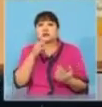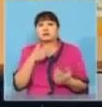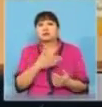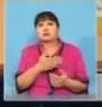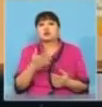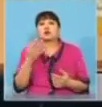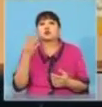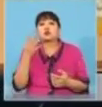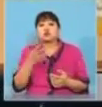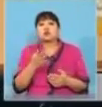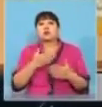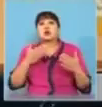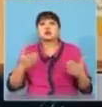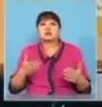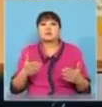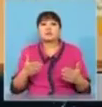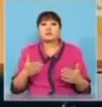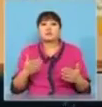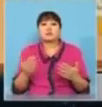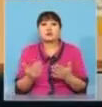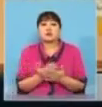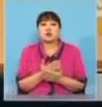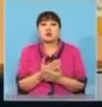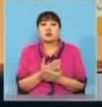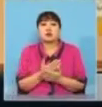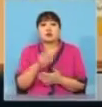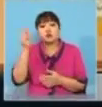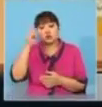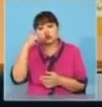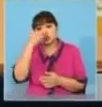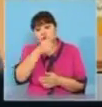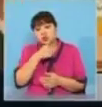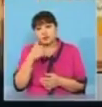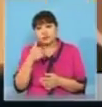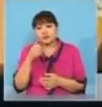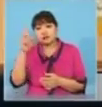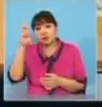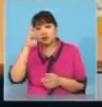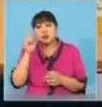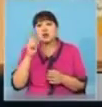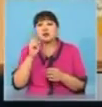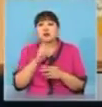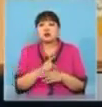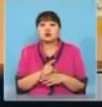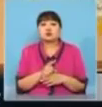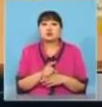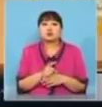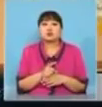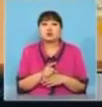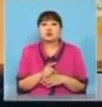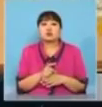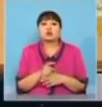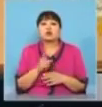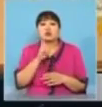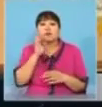біздер 4000-нан астам жаңа оқу жылына мемлекеттік тапсырыс бойынша